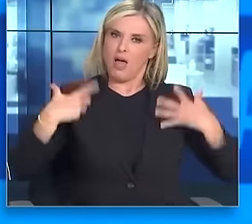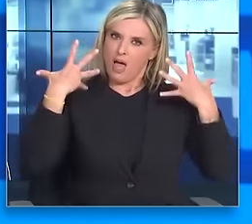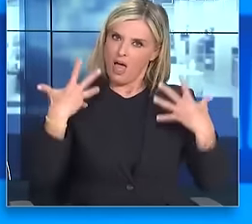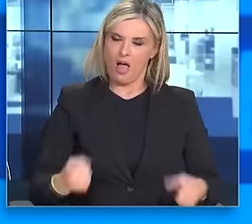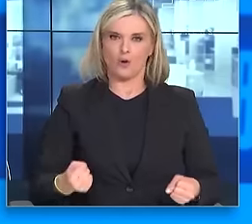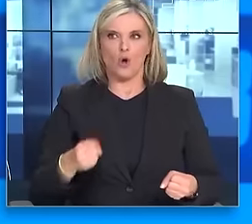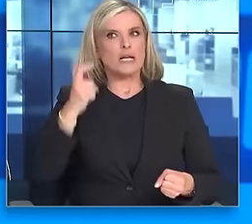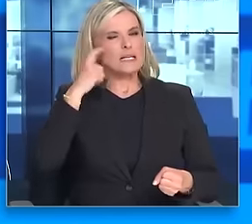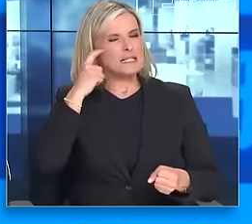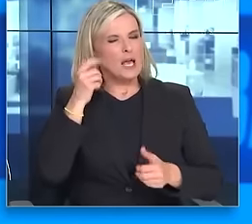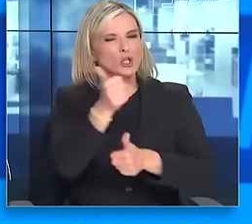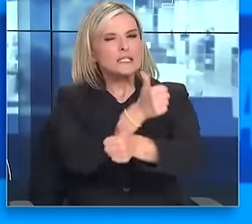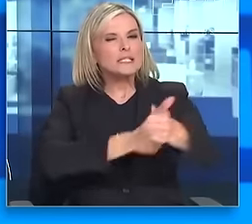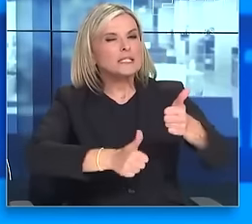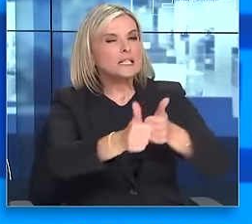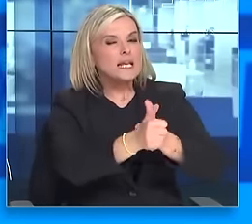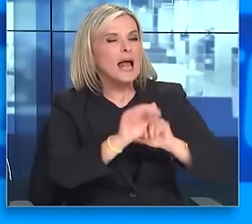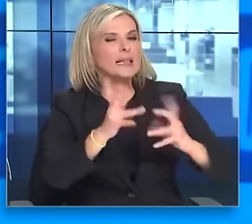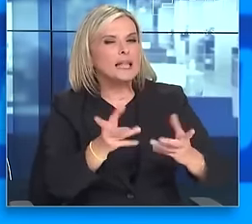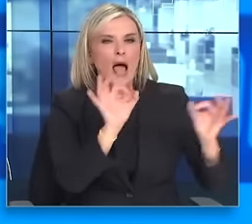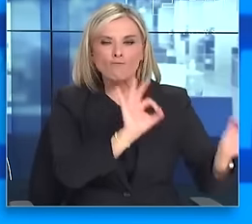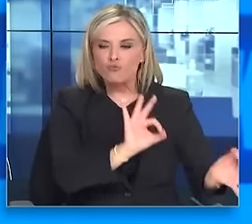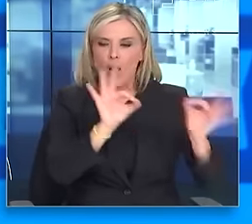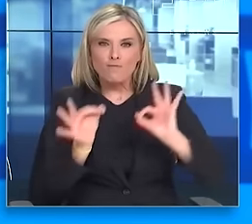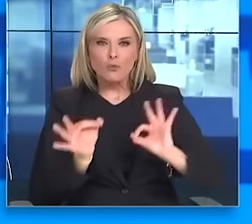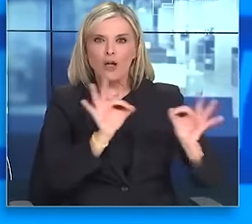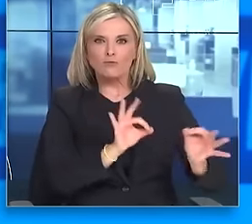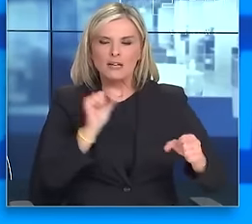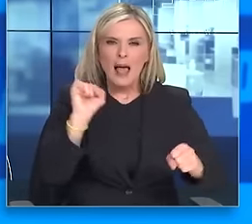ακόμα καλύτερη προτεραιοποίηση στόχων,